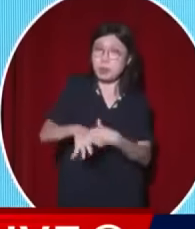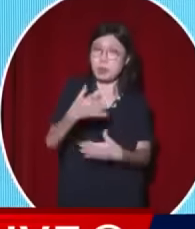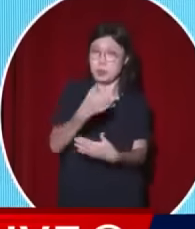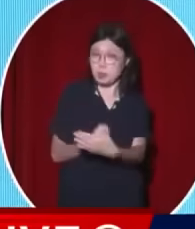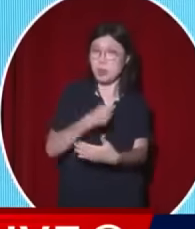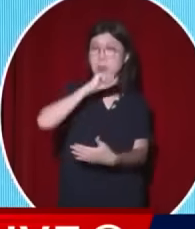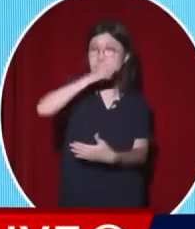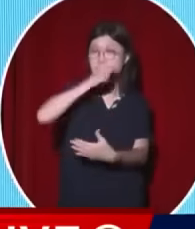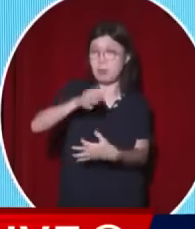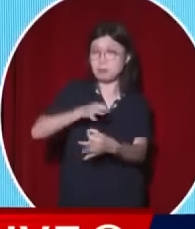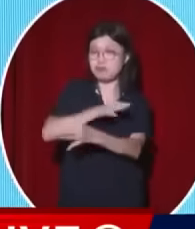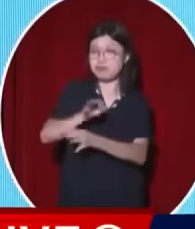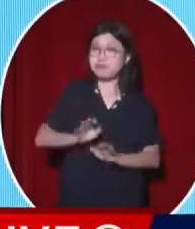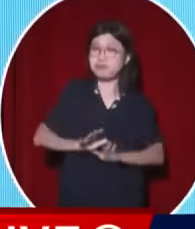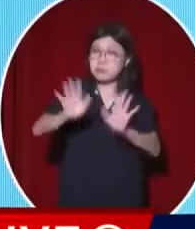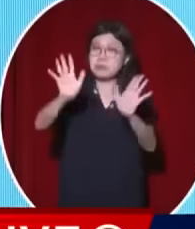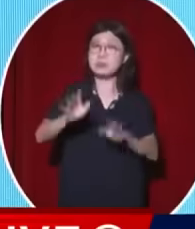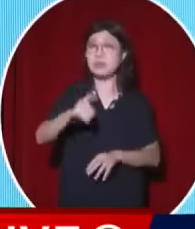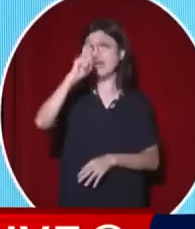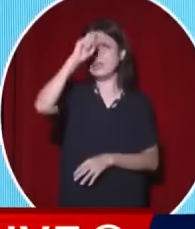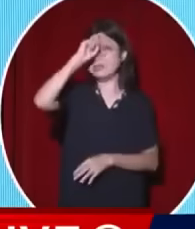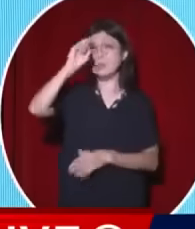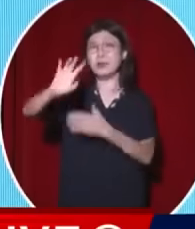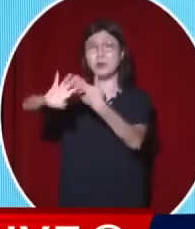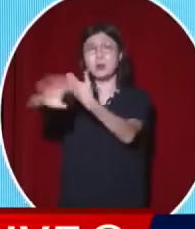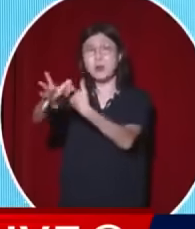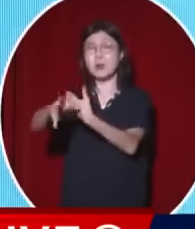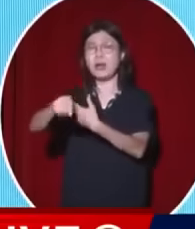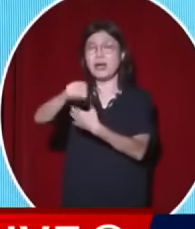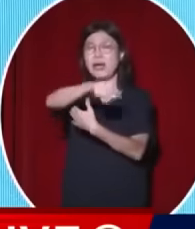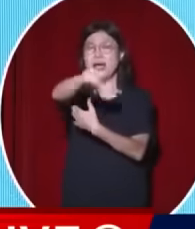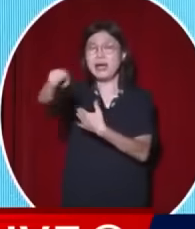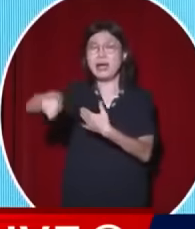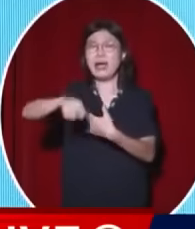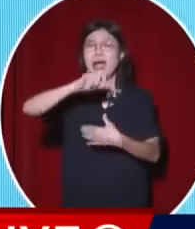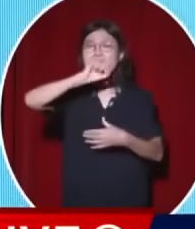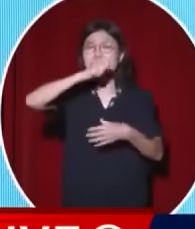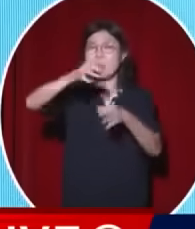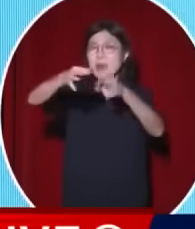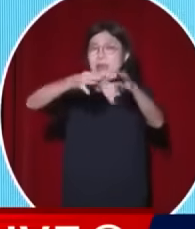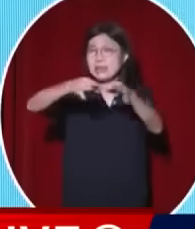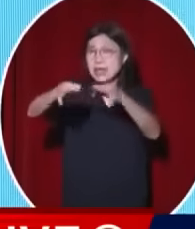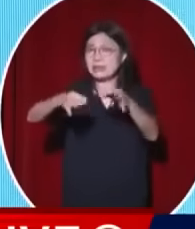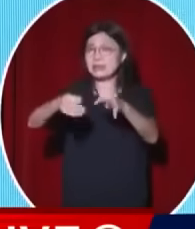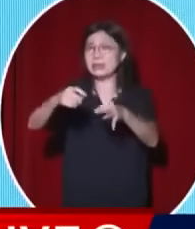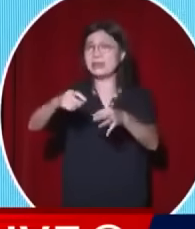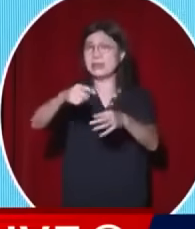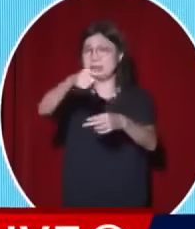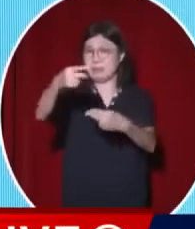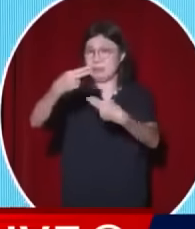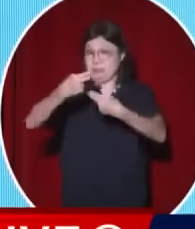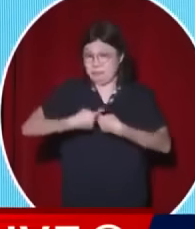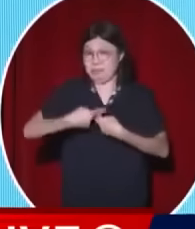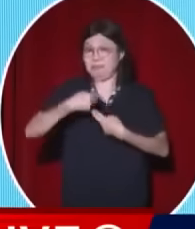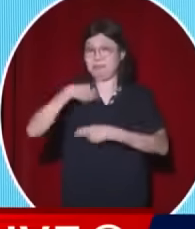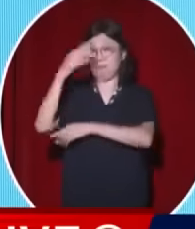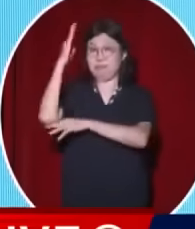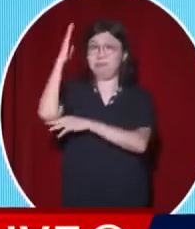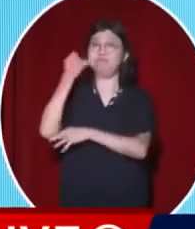同时，也让那些目前在海外打拼的台商相信政府是会成为他们坚定的后